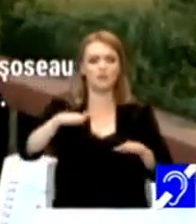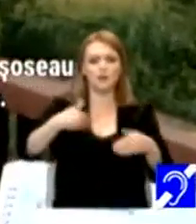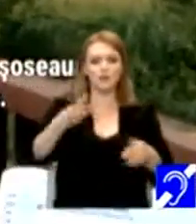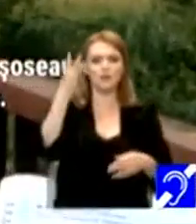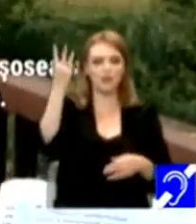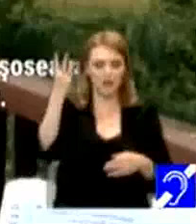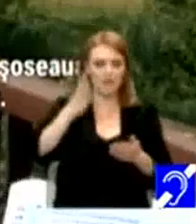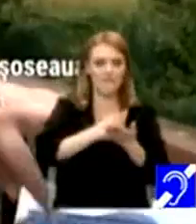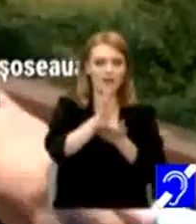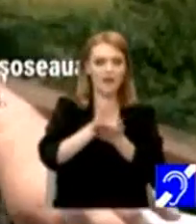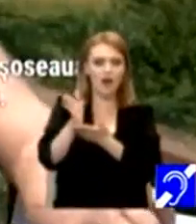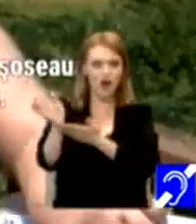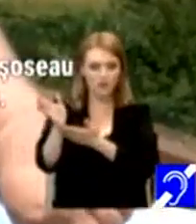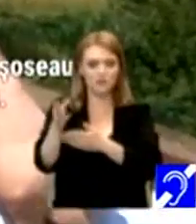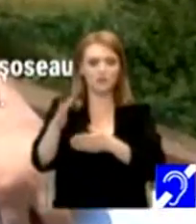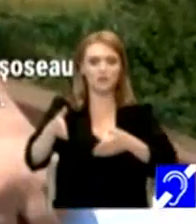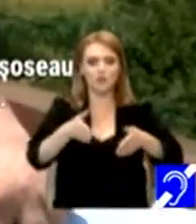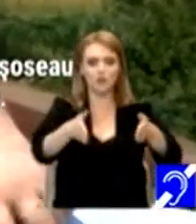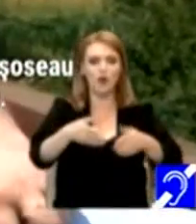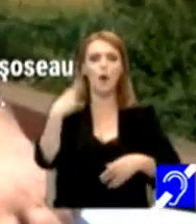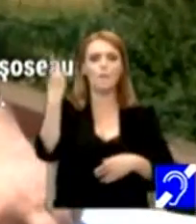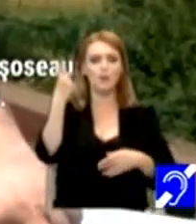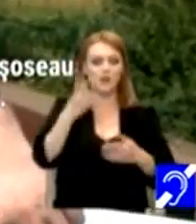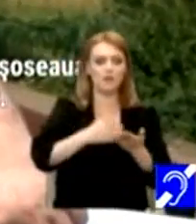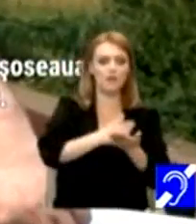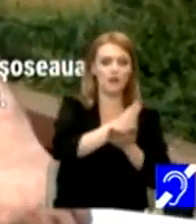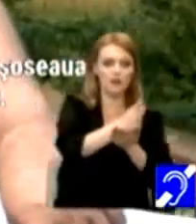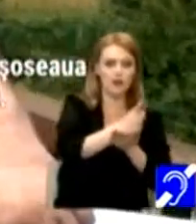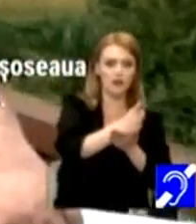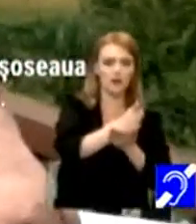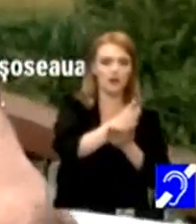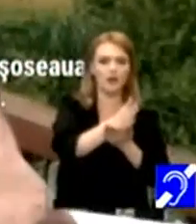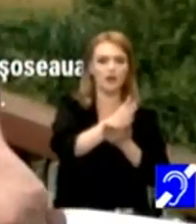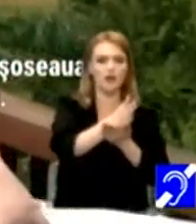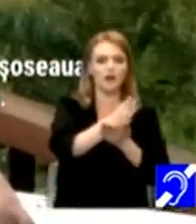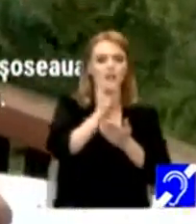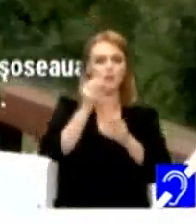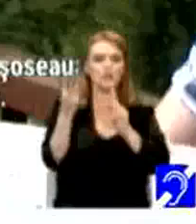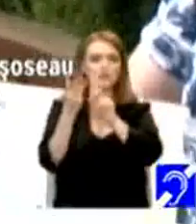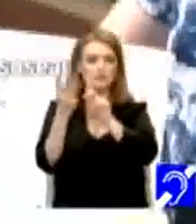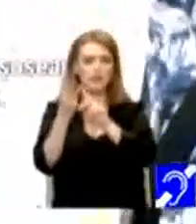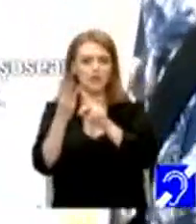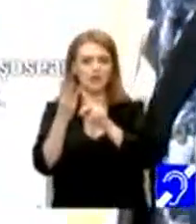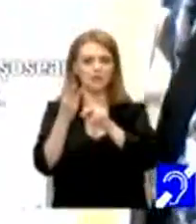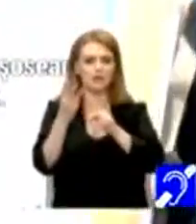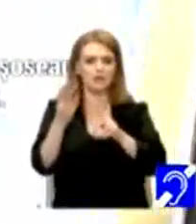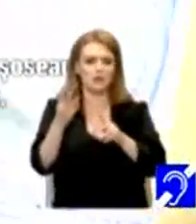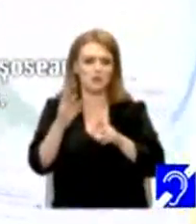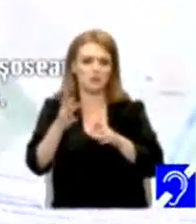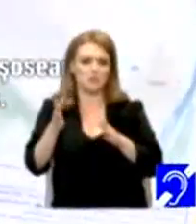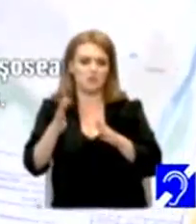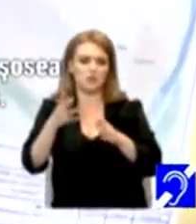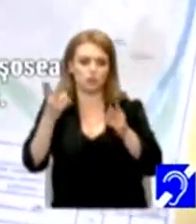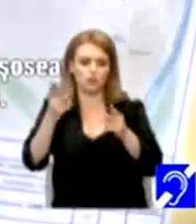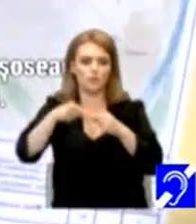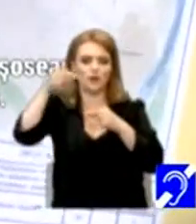проходження траси. Перший варіант і третій варіант має спільне розміщення